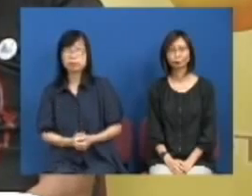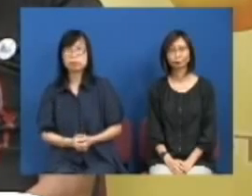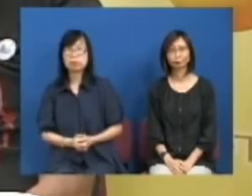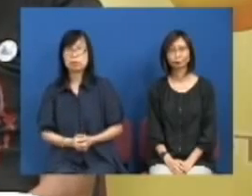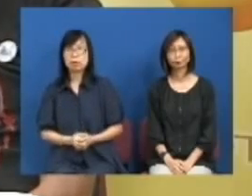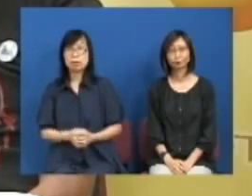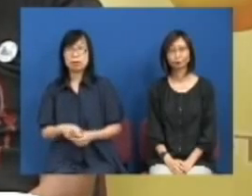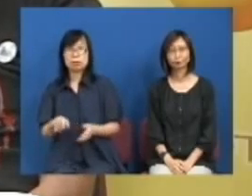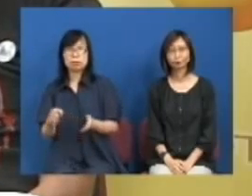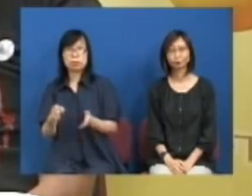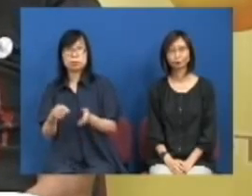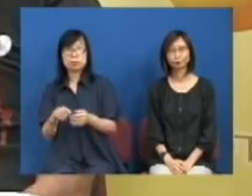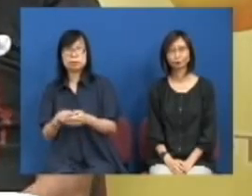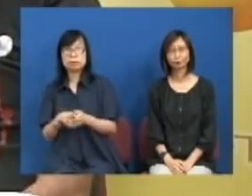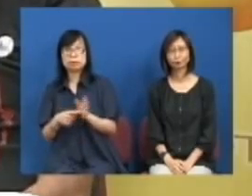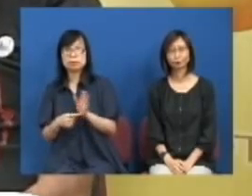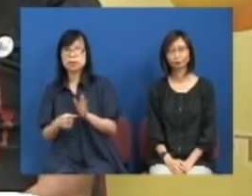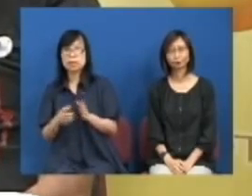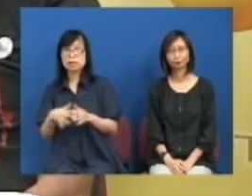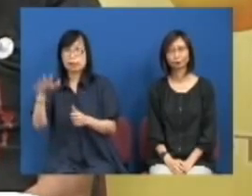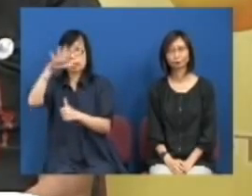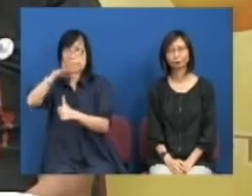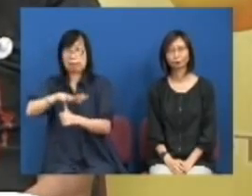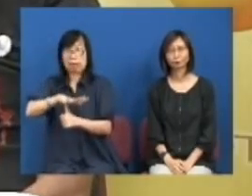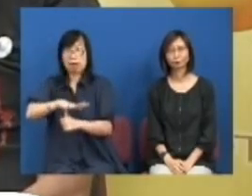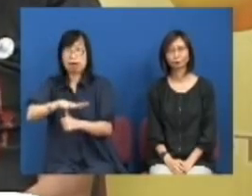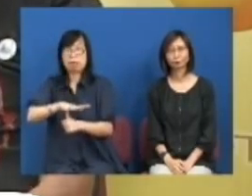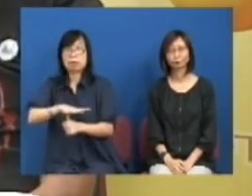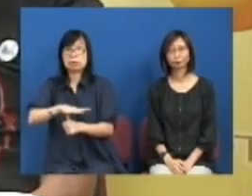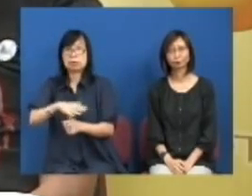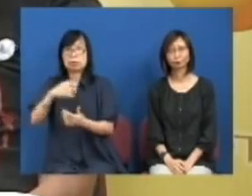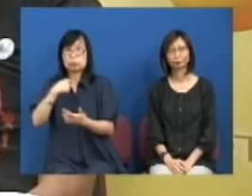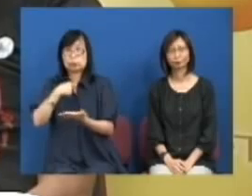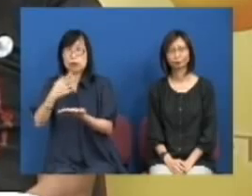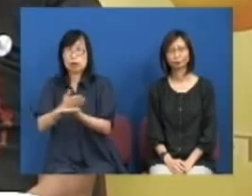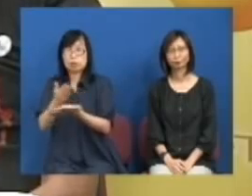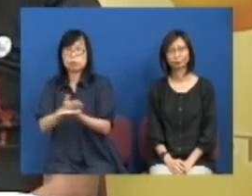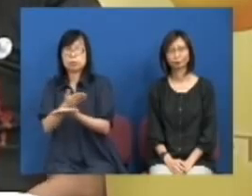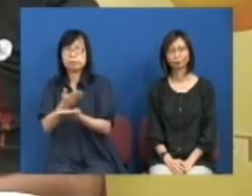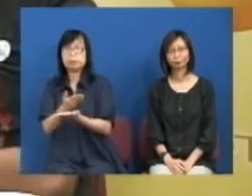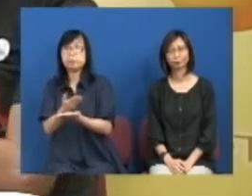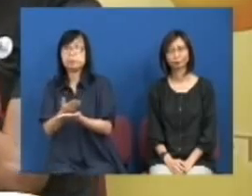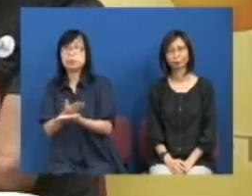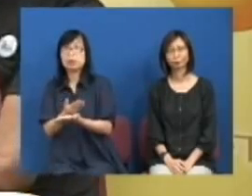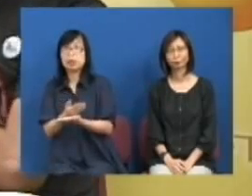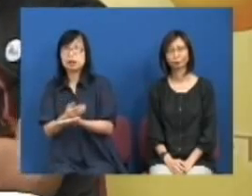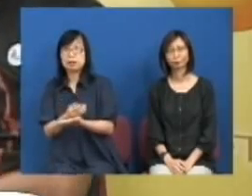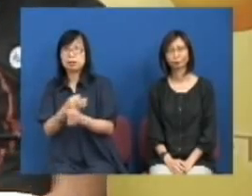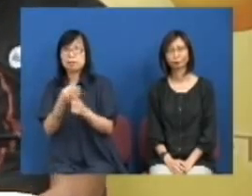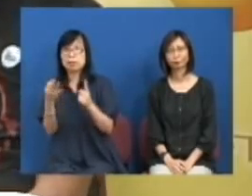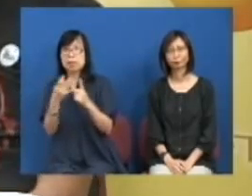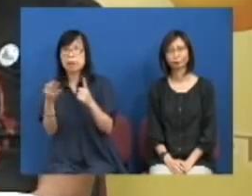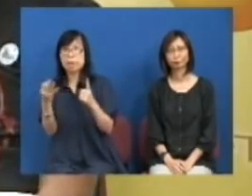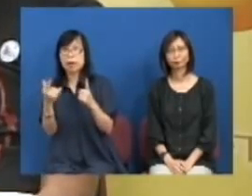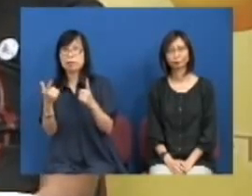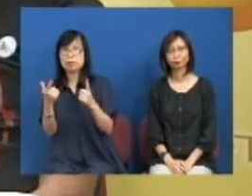咁呢個好明顯係一個打壓，就係去考驗嗰113人嘅鬥志。咁